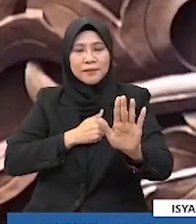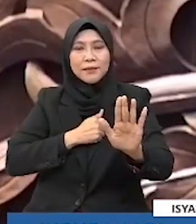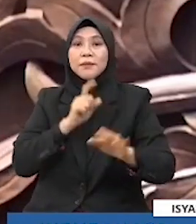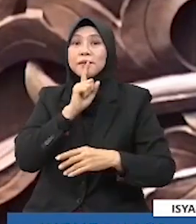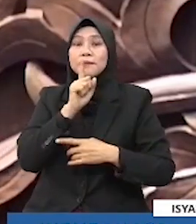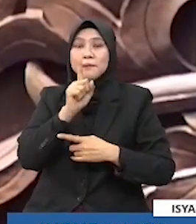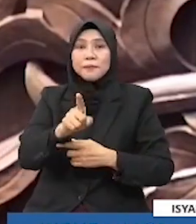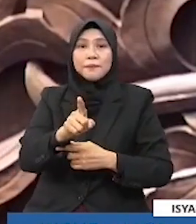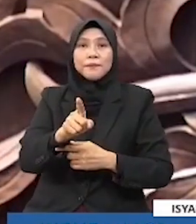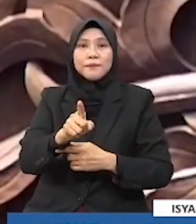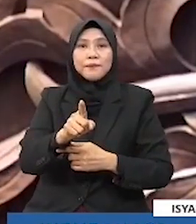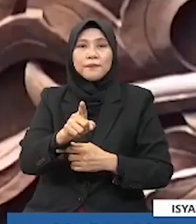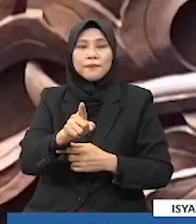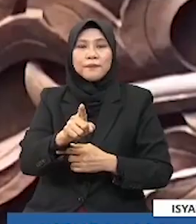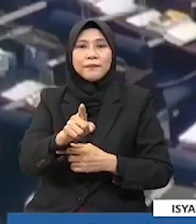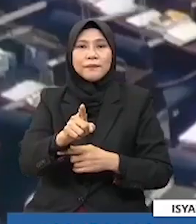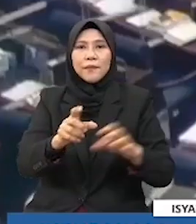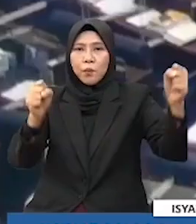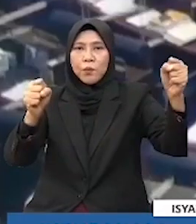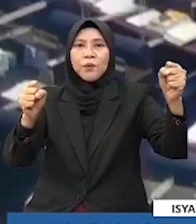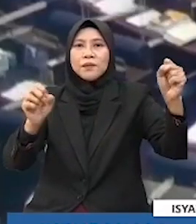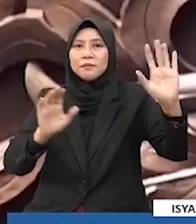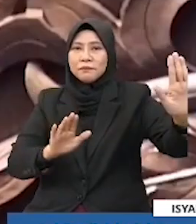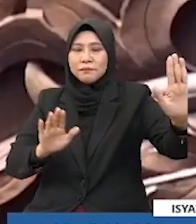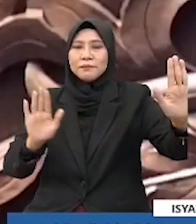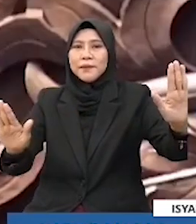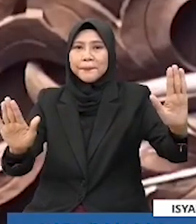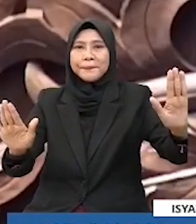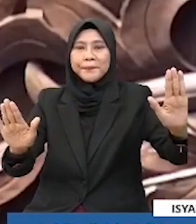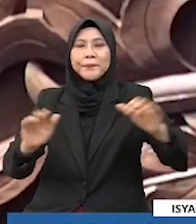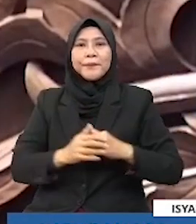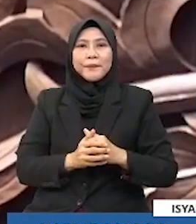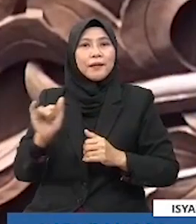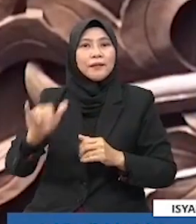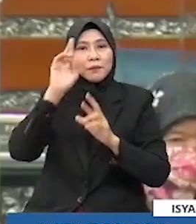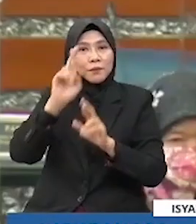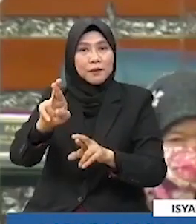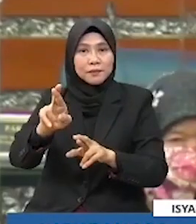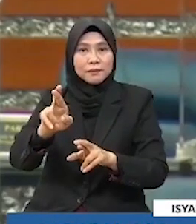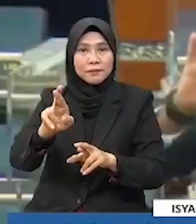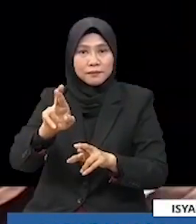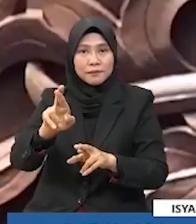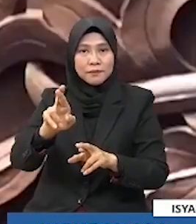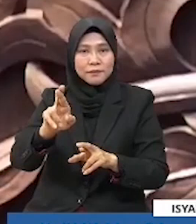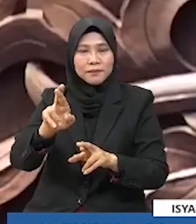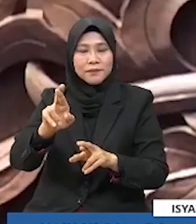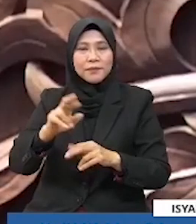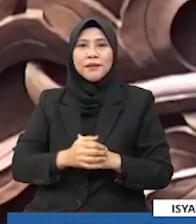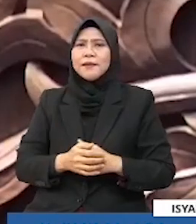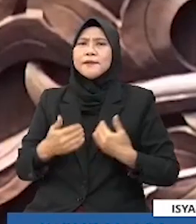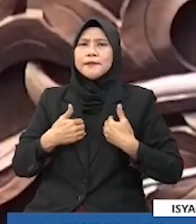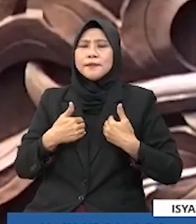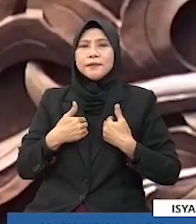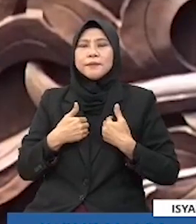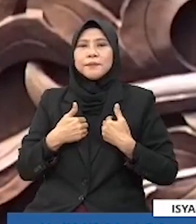sepanjang sekejap kyoma jam segitu